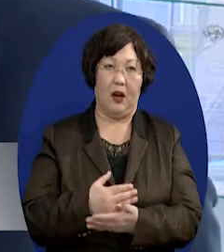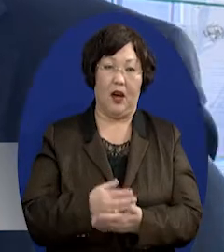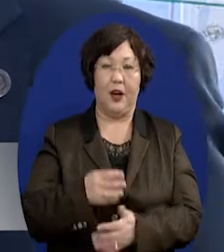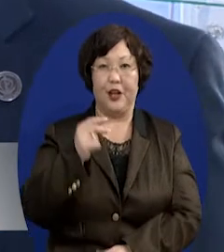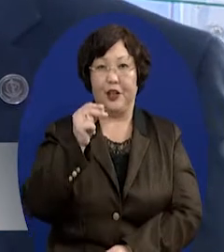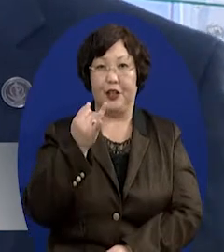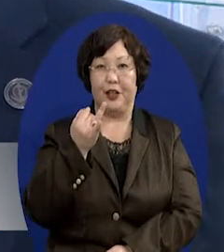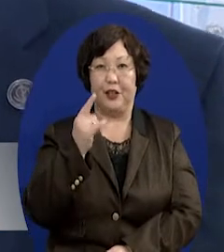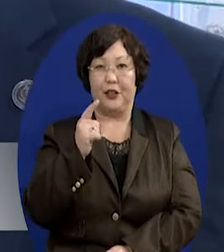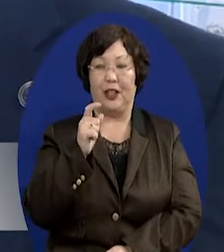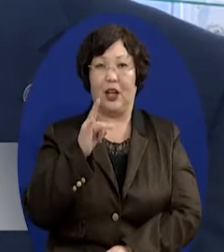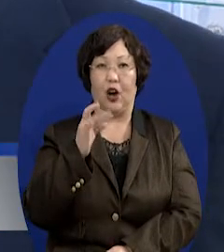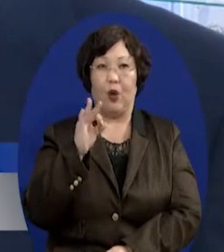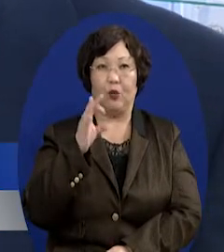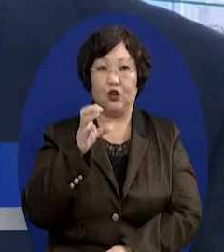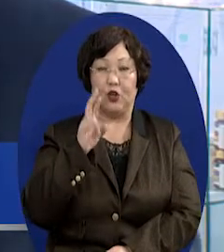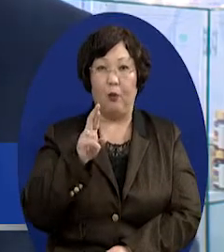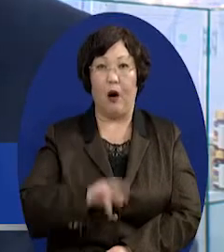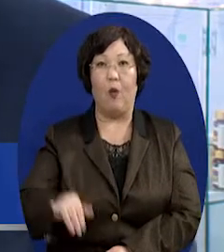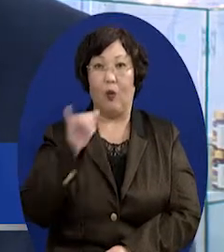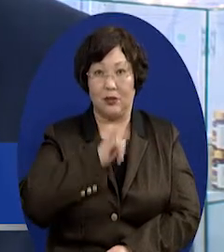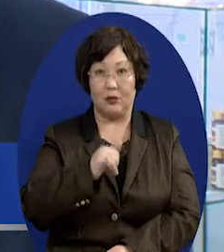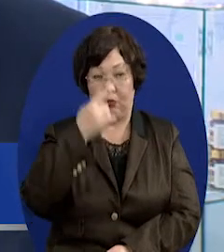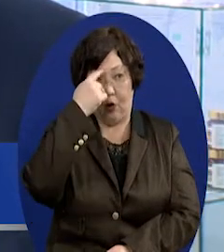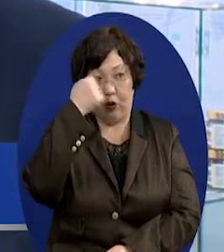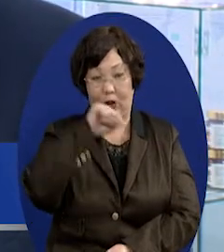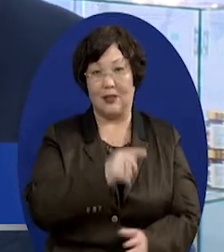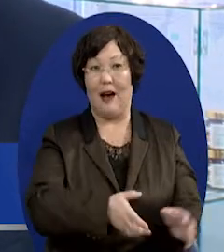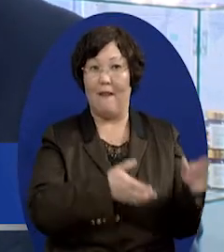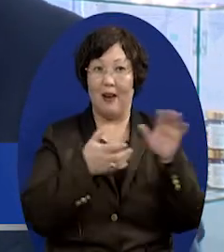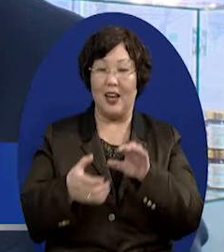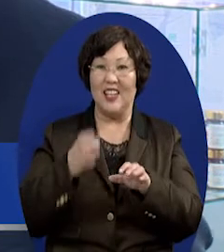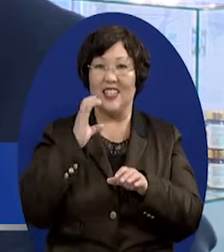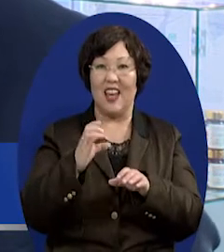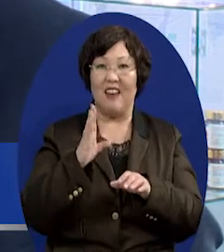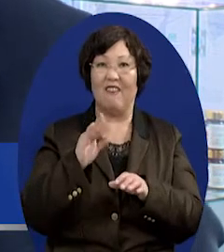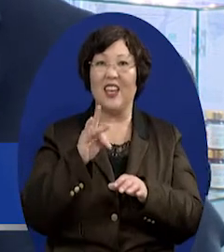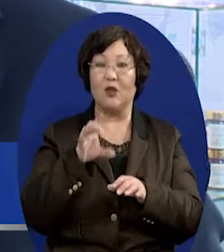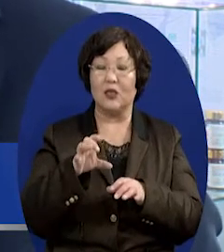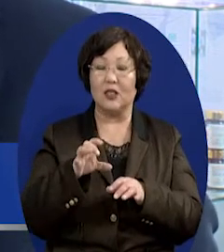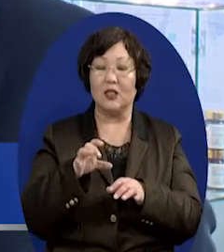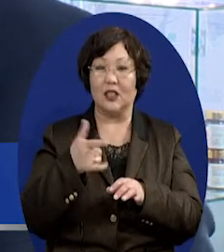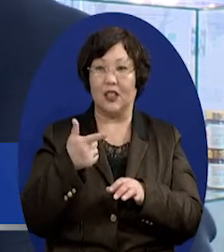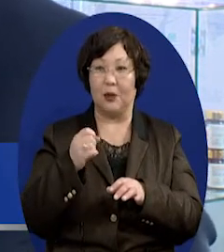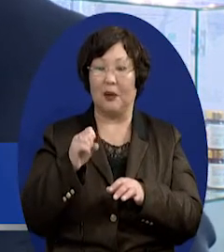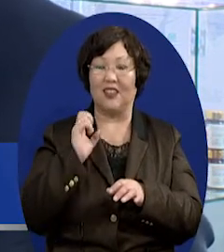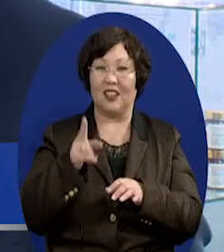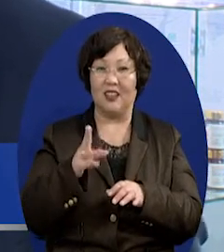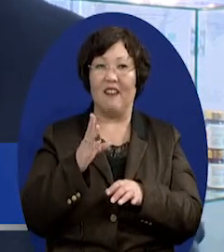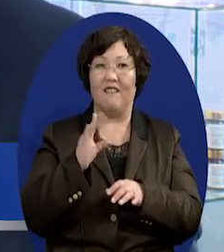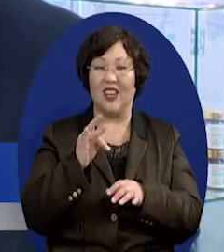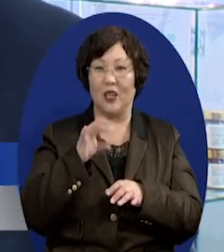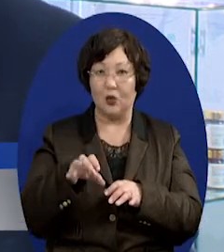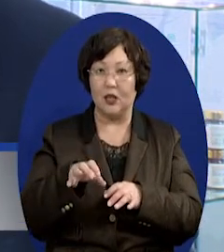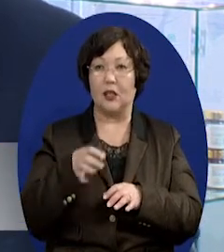чихэр өвсийг яасан гэхээр Япончууд авч яваад С гептидийн вирусын халдвар эсрэг эм гаргаад тэр нь минофагн гэж